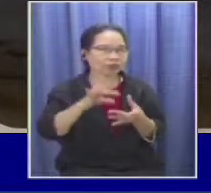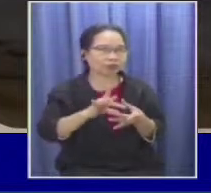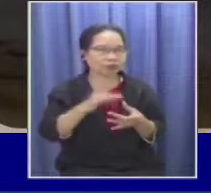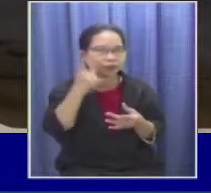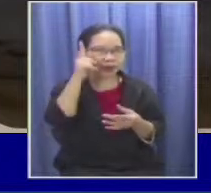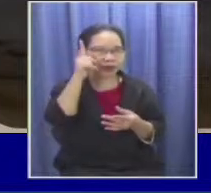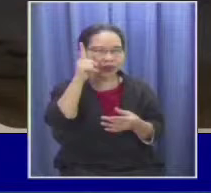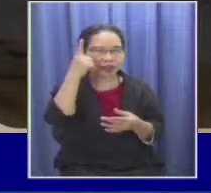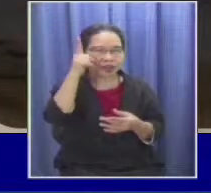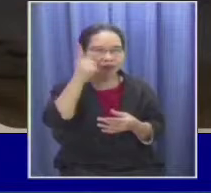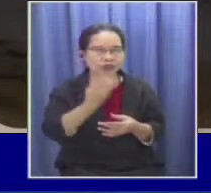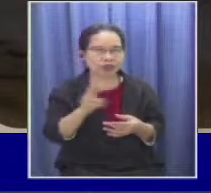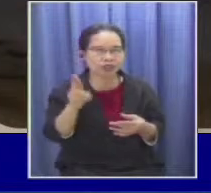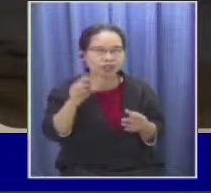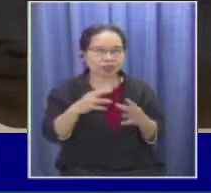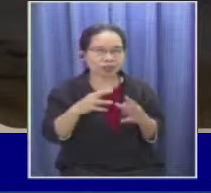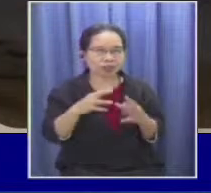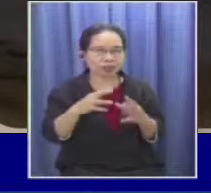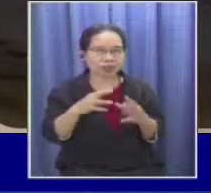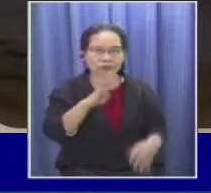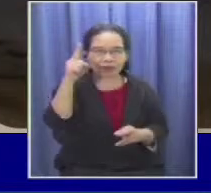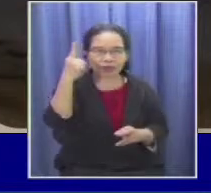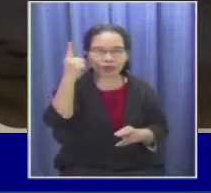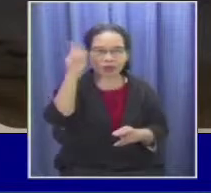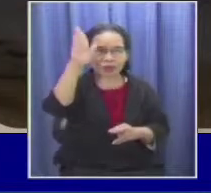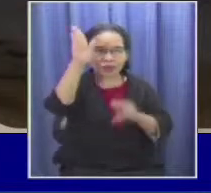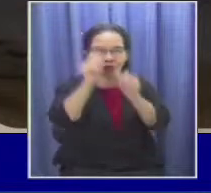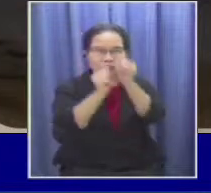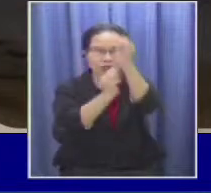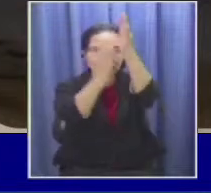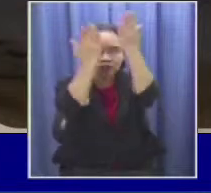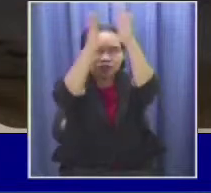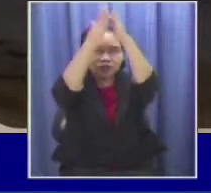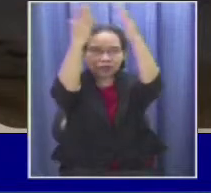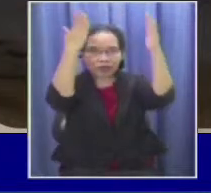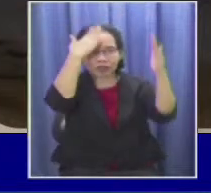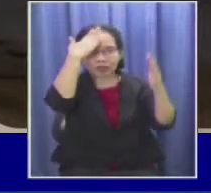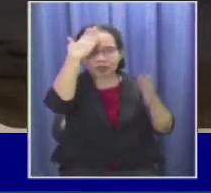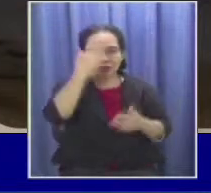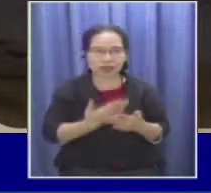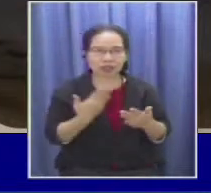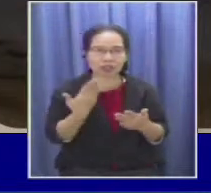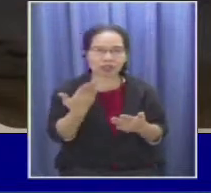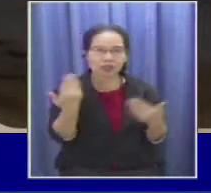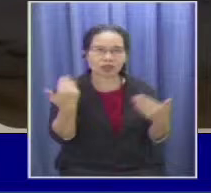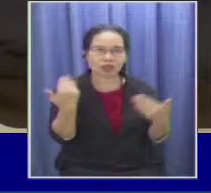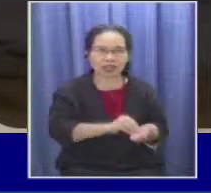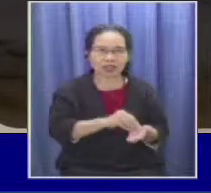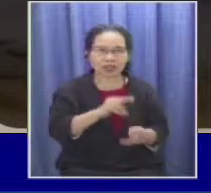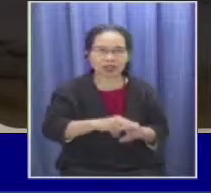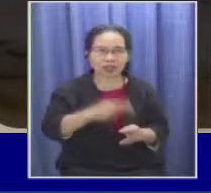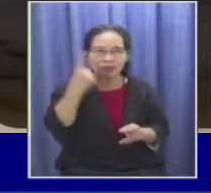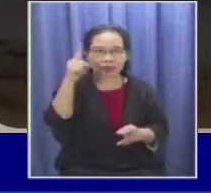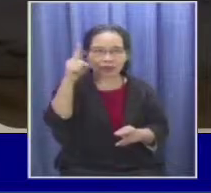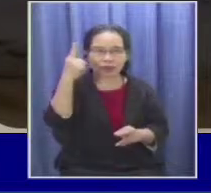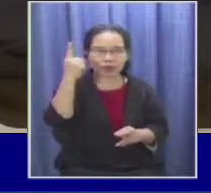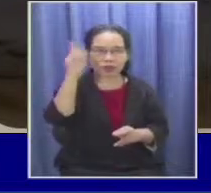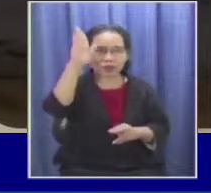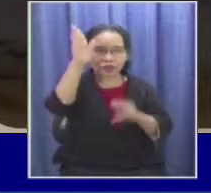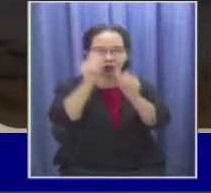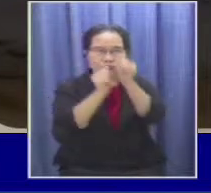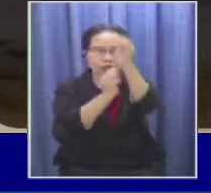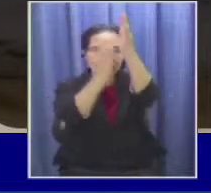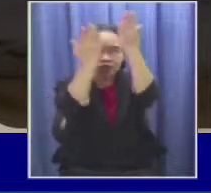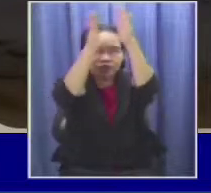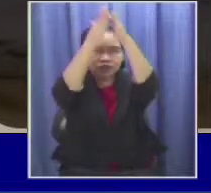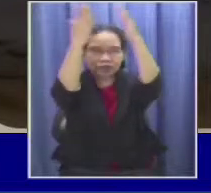wɔsusu sɛ wɔn kasa tentini nti wɔbɛtie wɔn enti mo nyɛ sɛ wɔn na mo agya ne mo